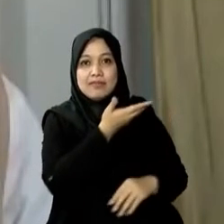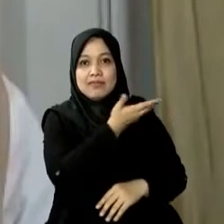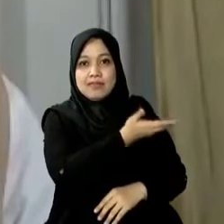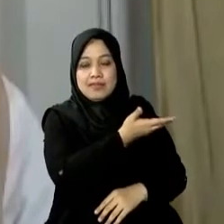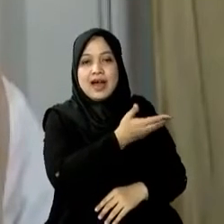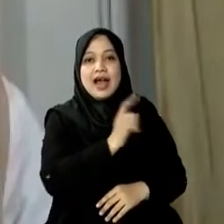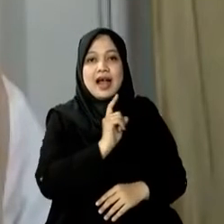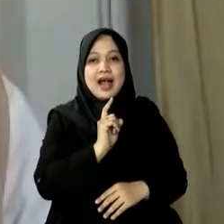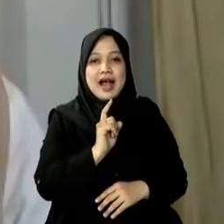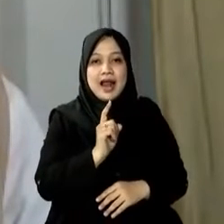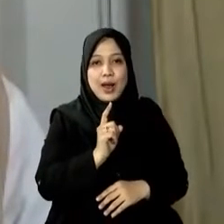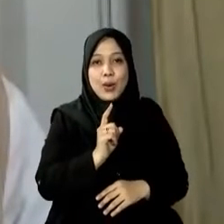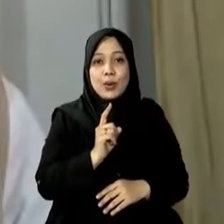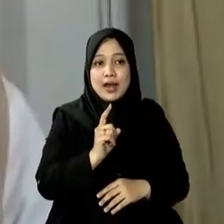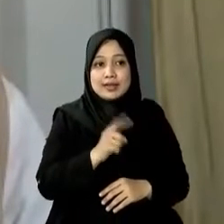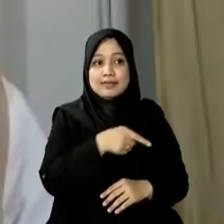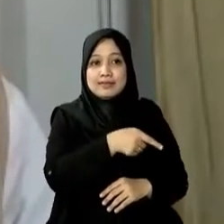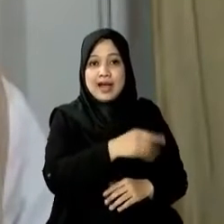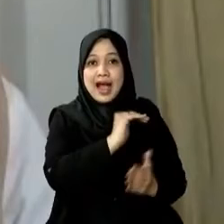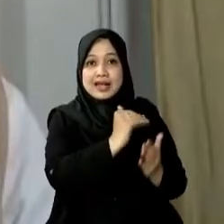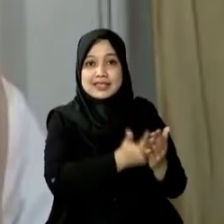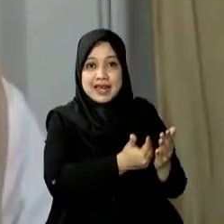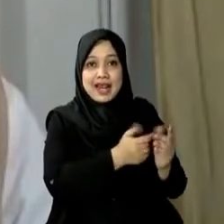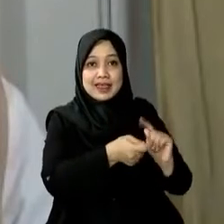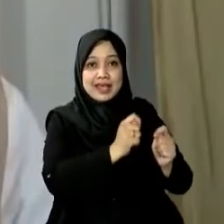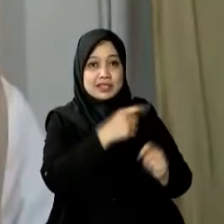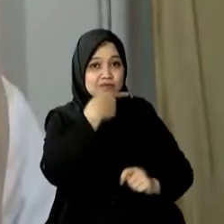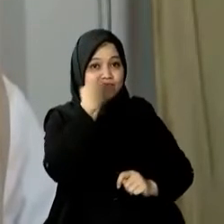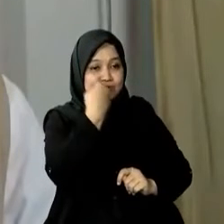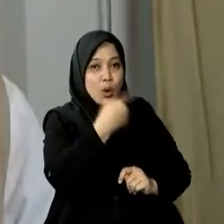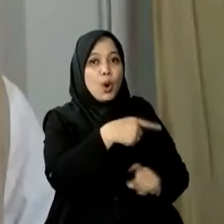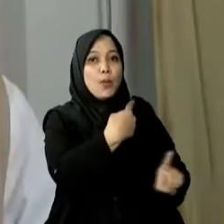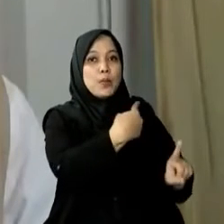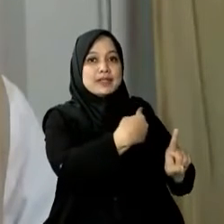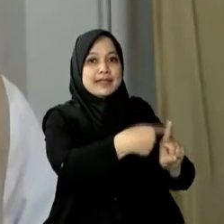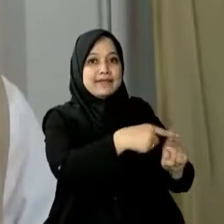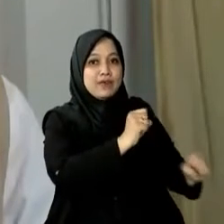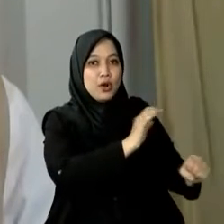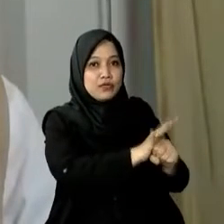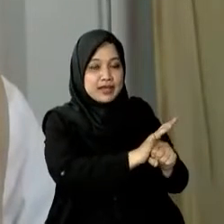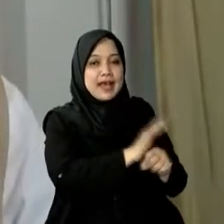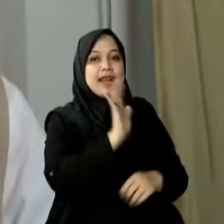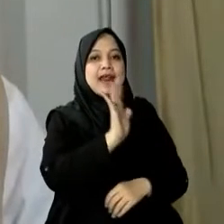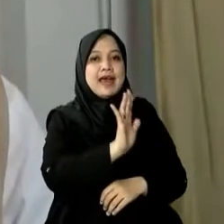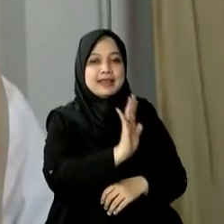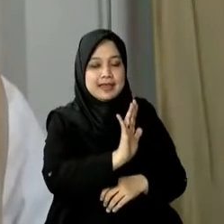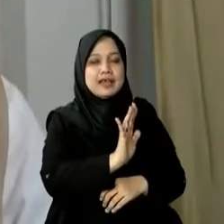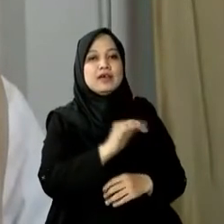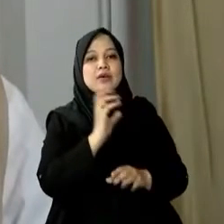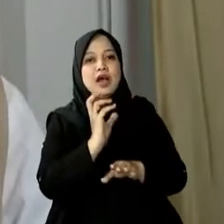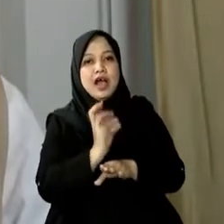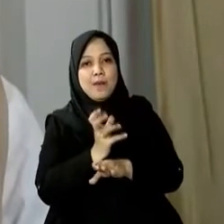beberapa kalau misalnya mereka sudah dikonfirmasi positif berdasarkan tes PCR bisa bersama-sama dijemput Jadi